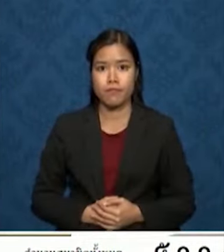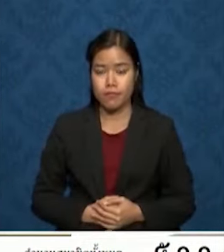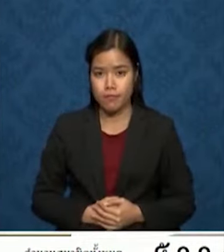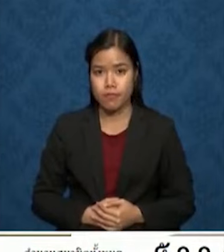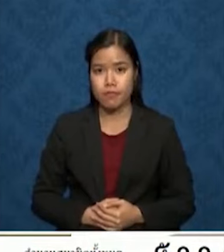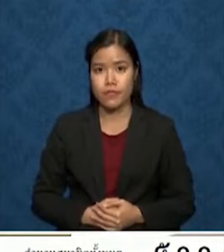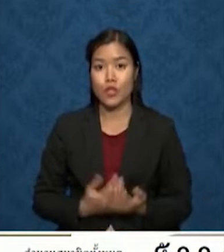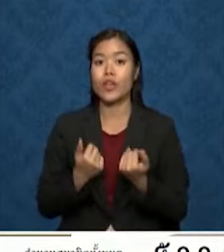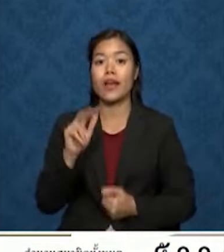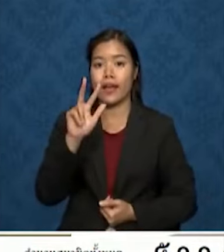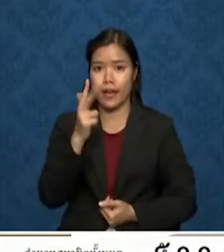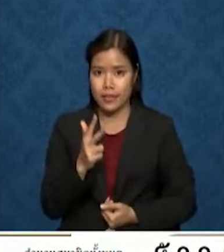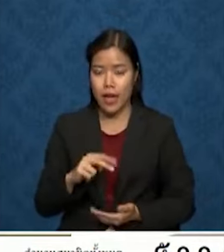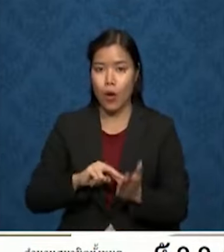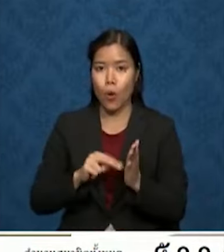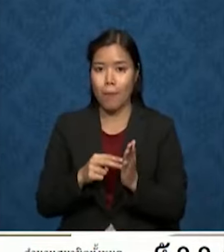สถานของกัญชา